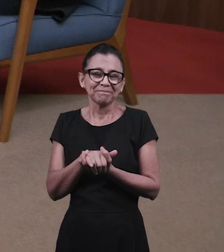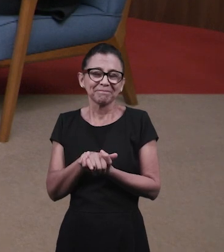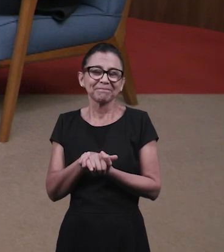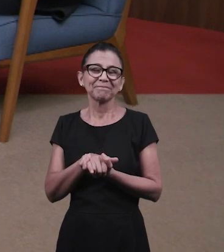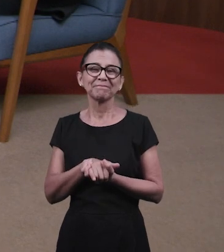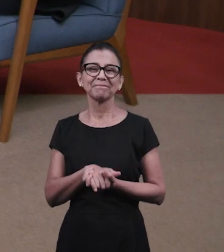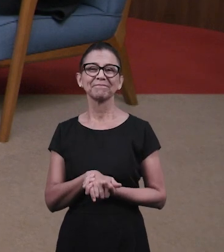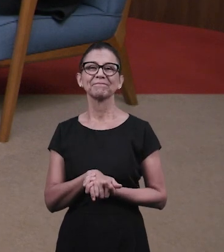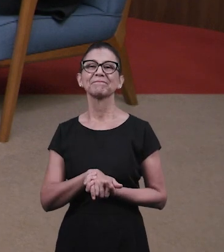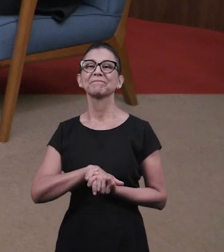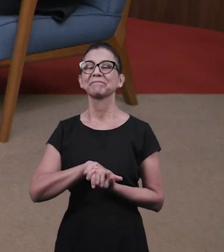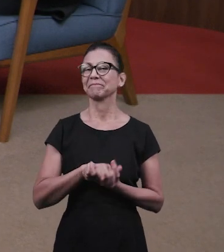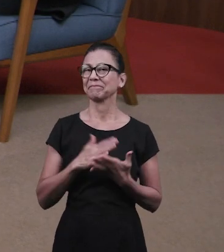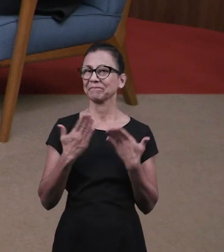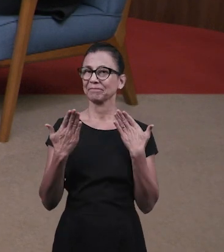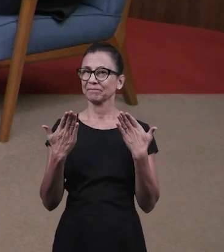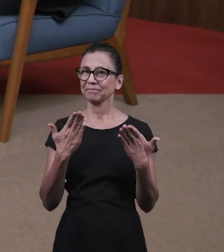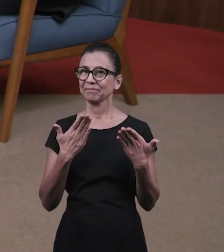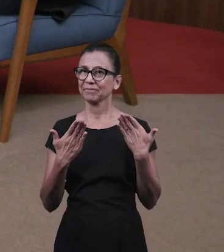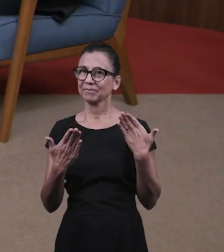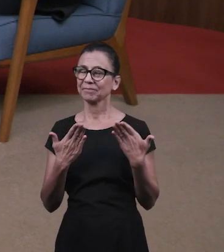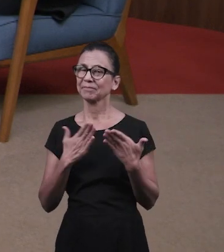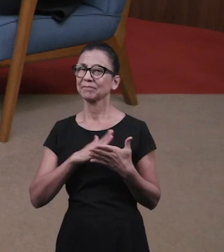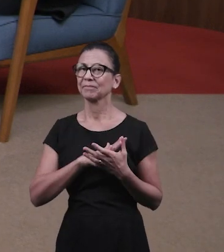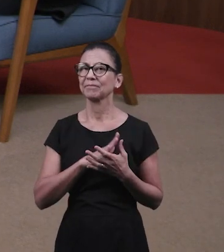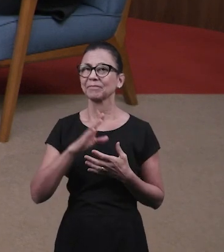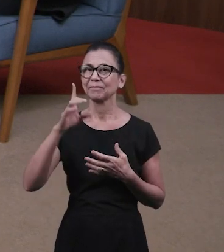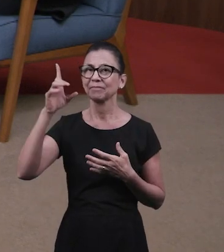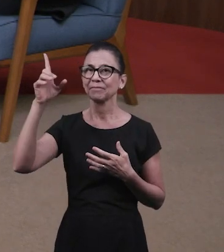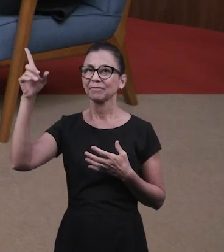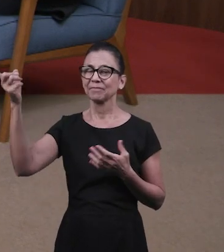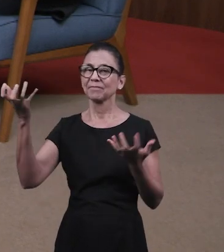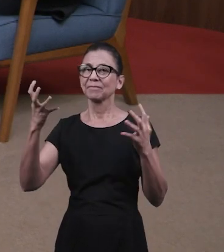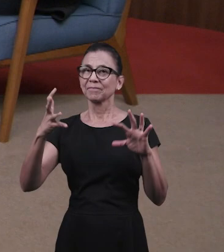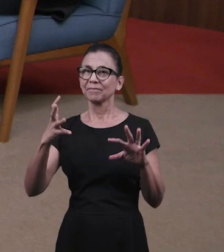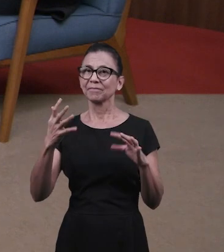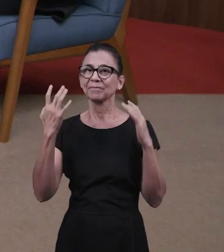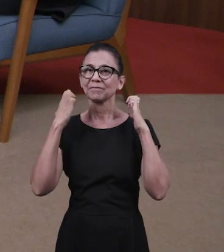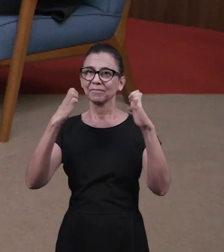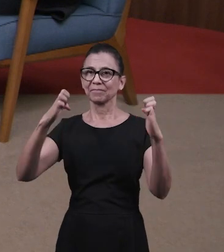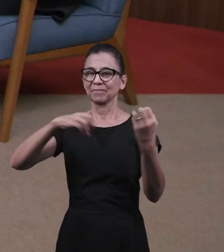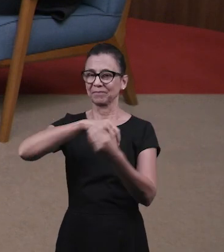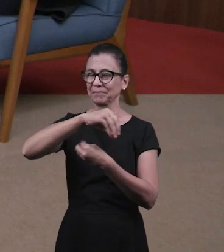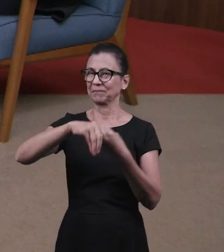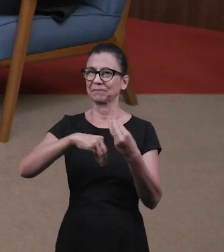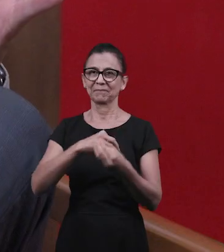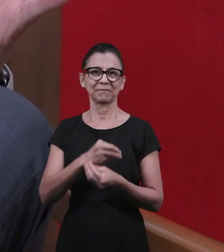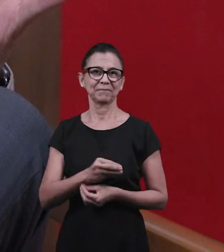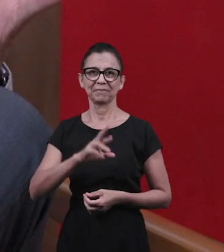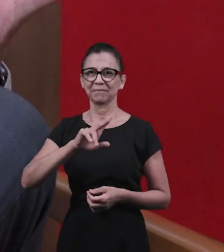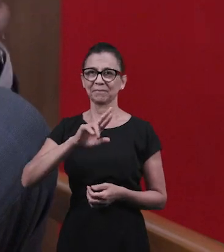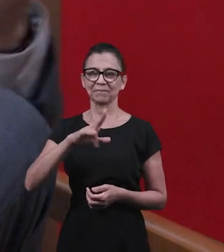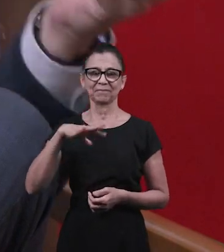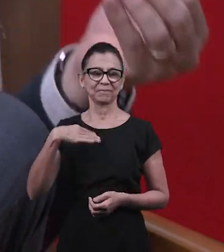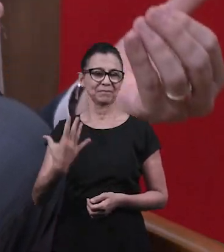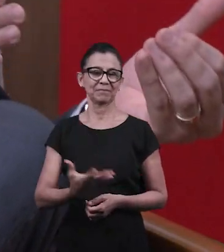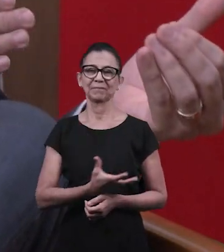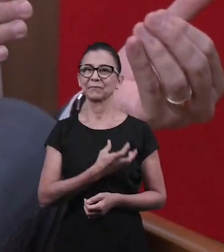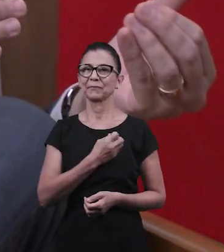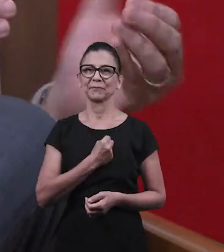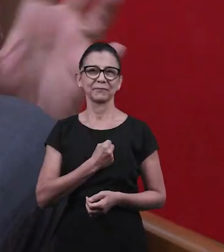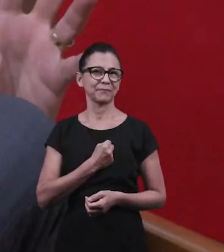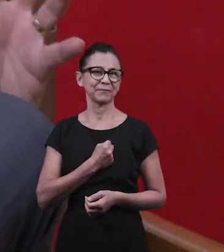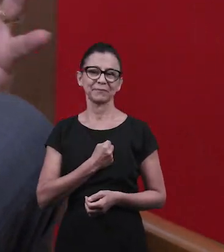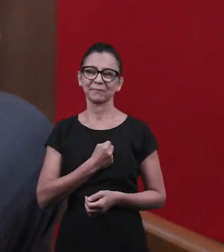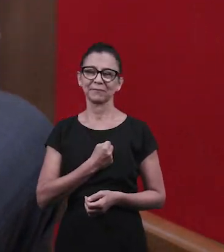l'homme, c'est ce type d'évangile. Cela n'est pas le salut. Cela peut être beaucoup de choses, mais ce n'est pas